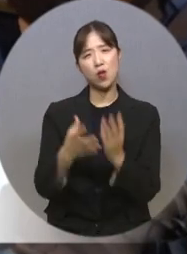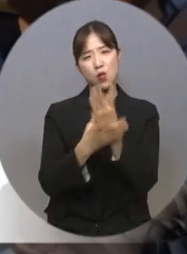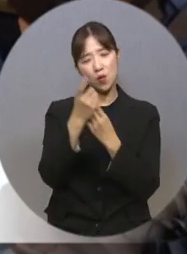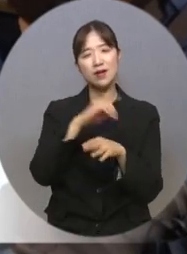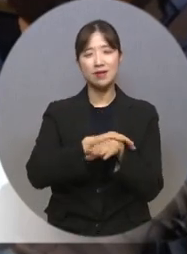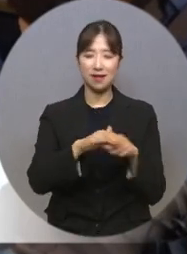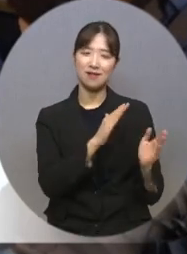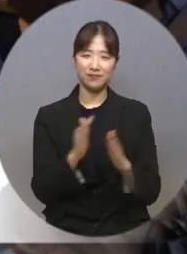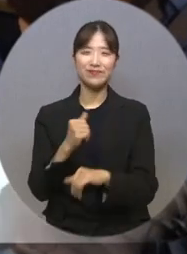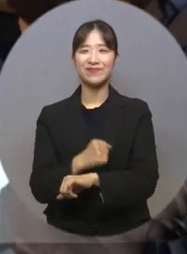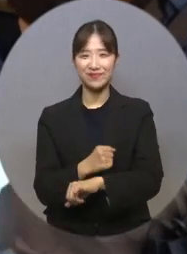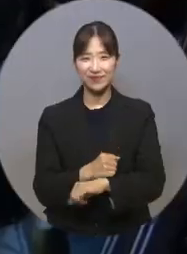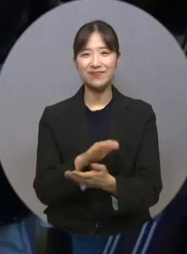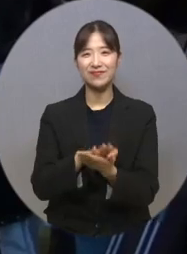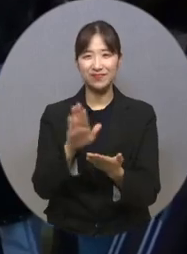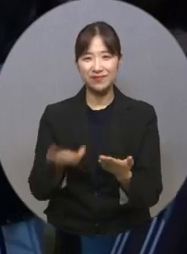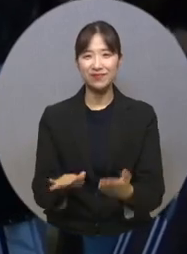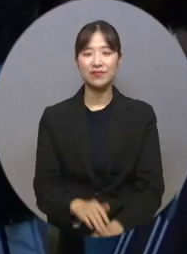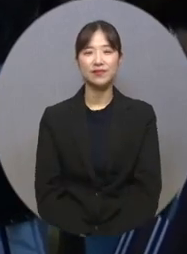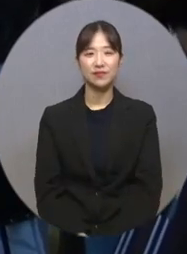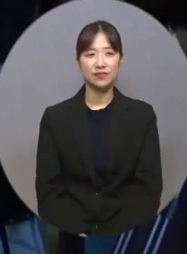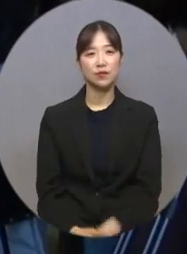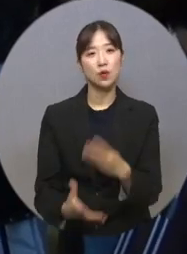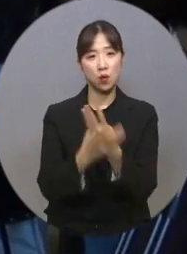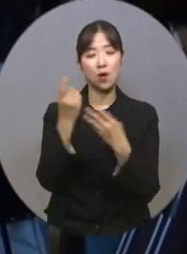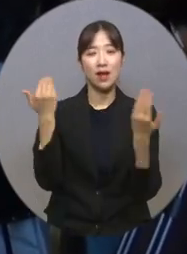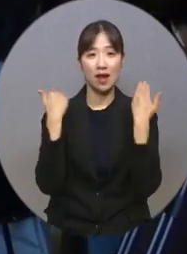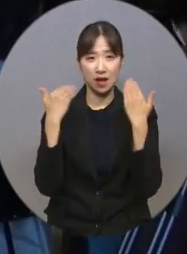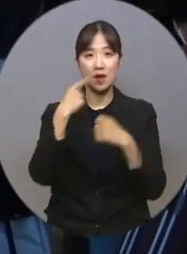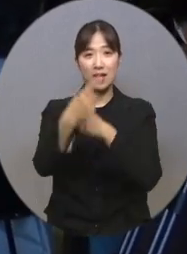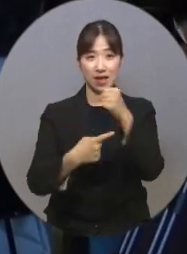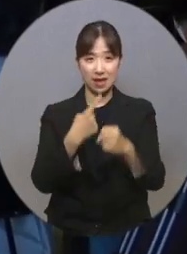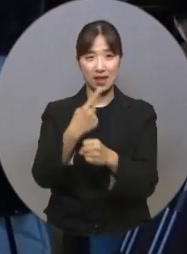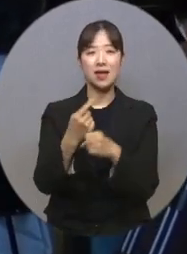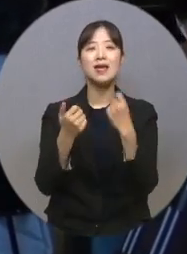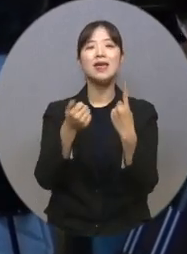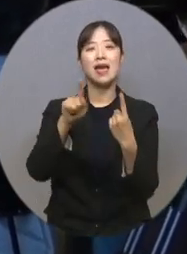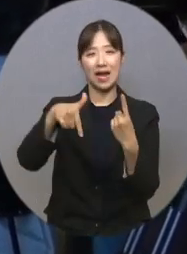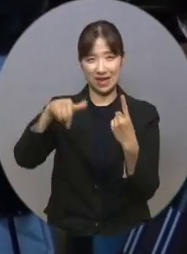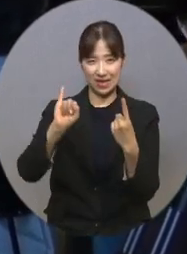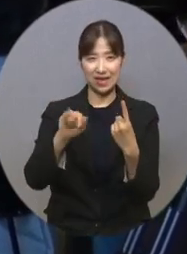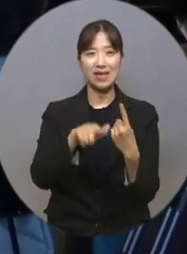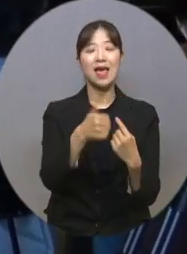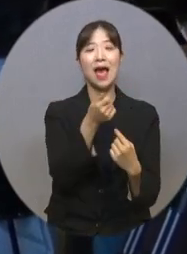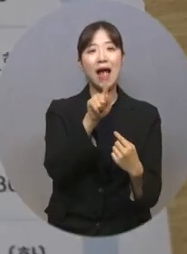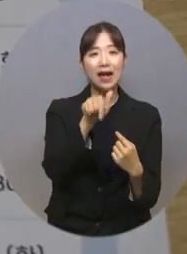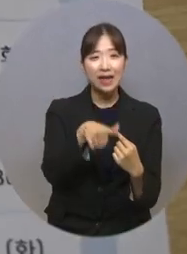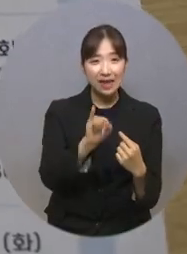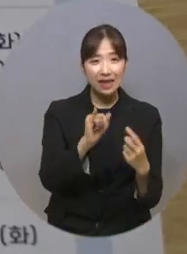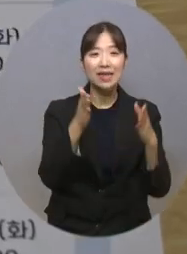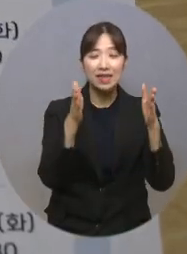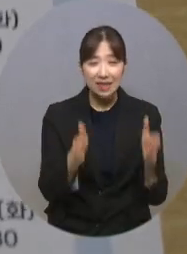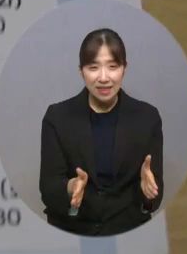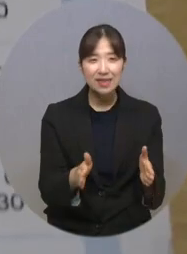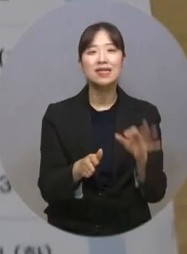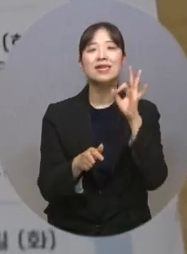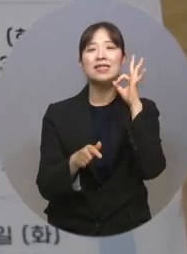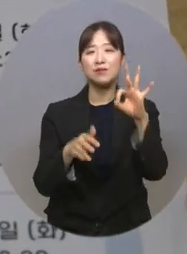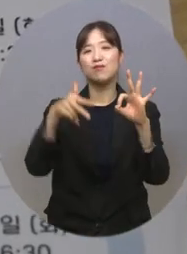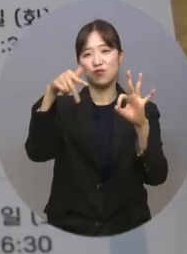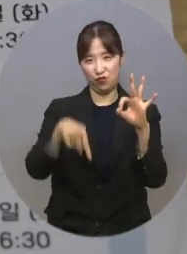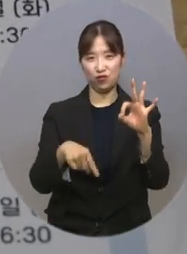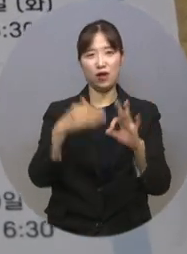잘 준비하도록 하겠습니다. 통일학교는 1년 2학기제 학기별 10주 코스로 한국의 시대적